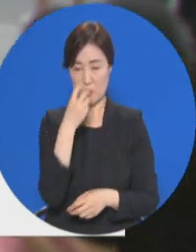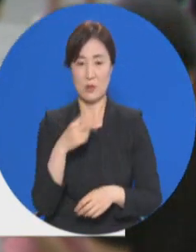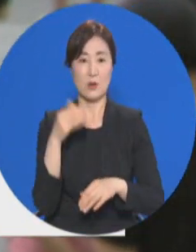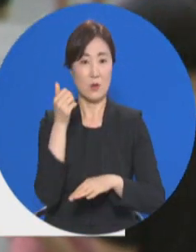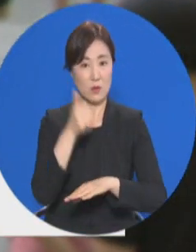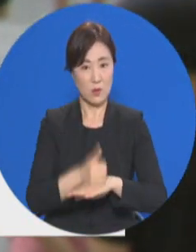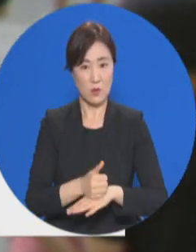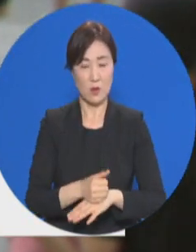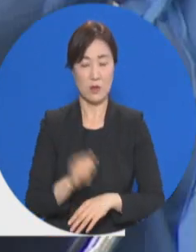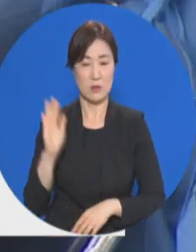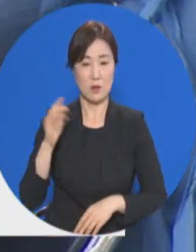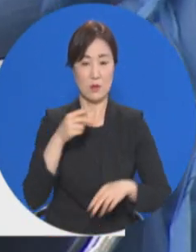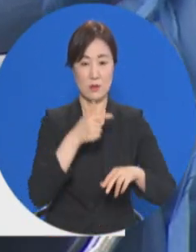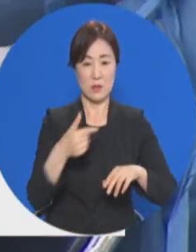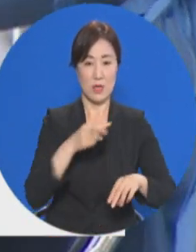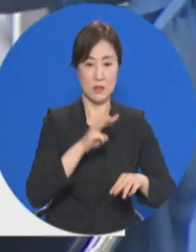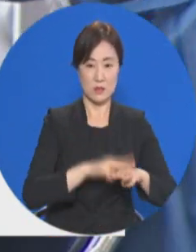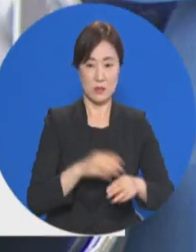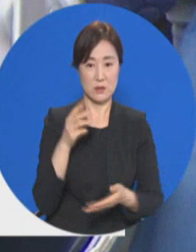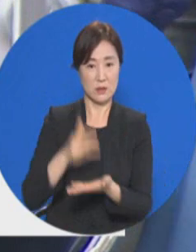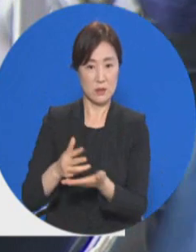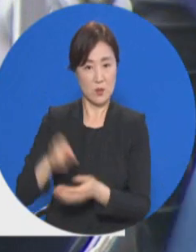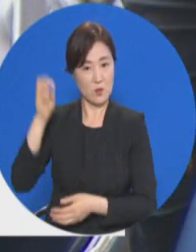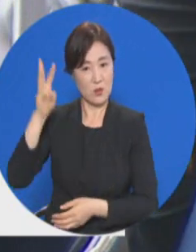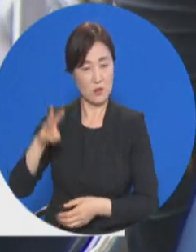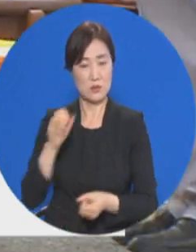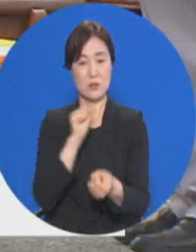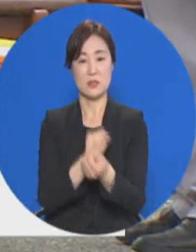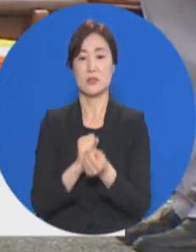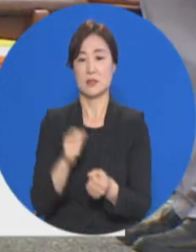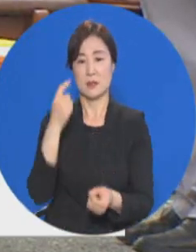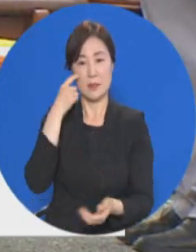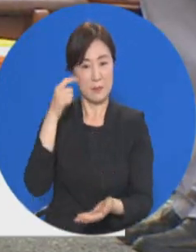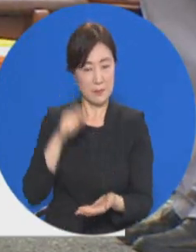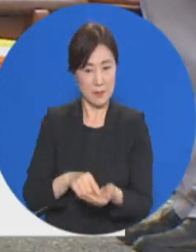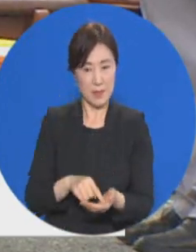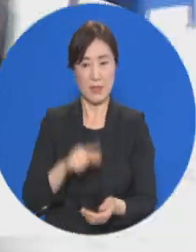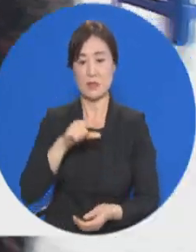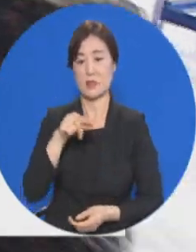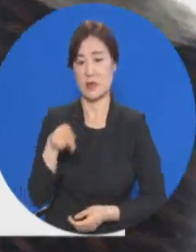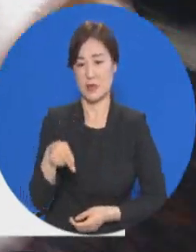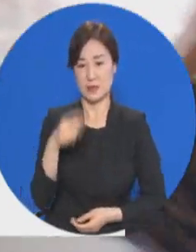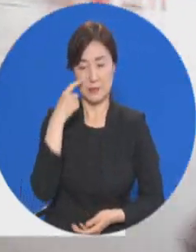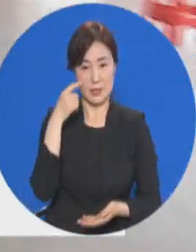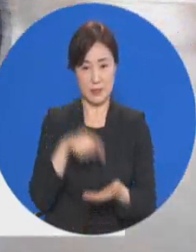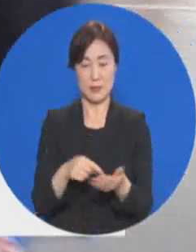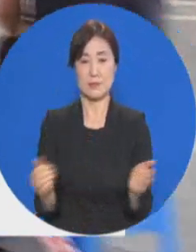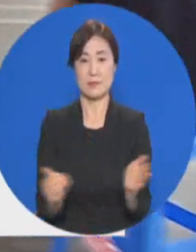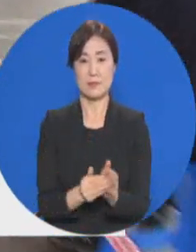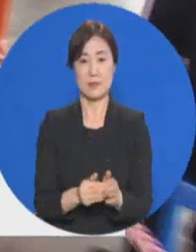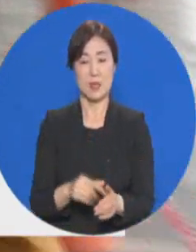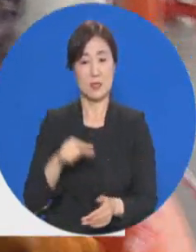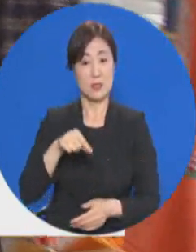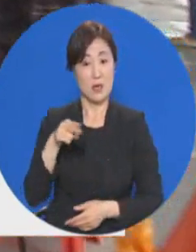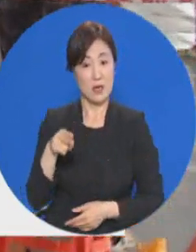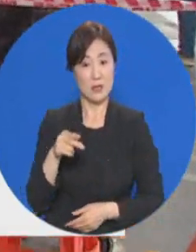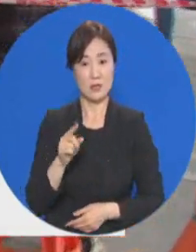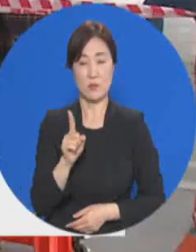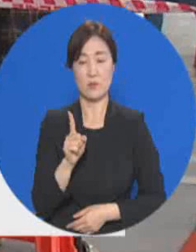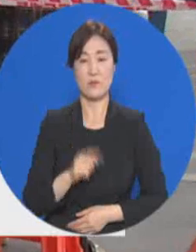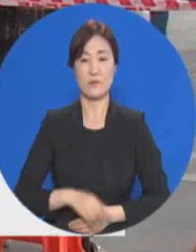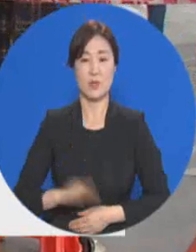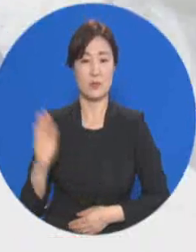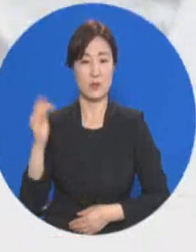최근 광주와 대전, 이태원 확진자들한테서는 GH 그룹이 주로 검출됐다고 밝혔습니다. GH 그룹은